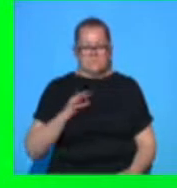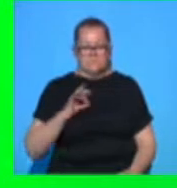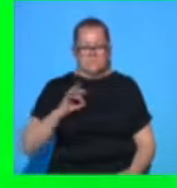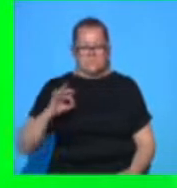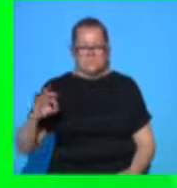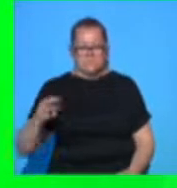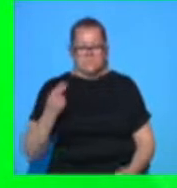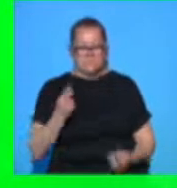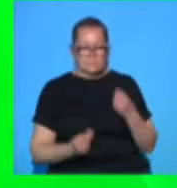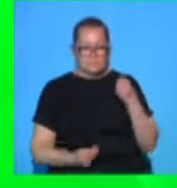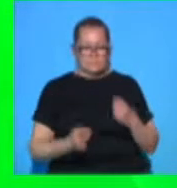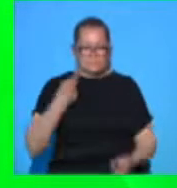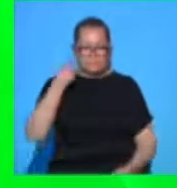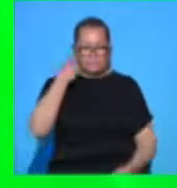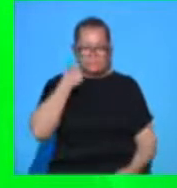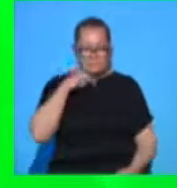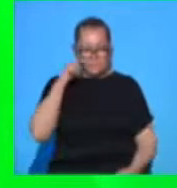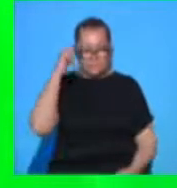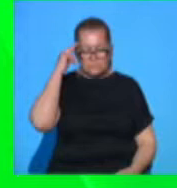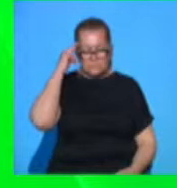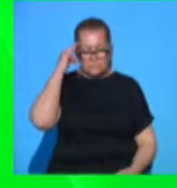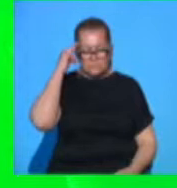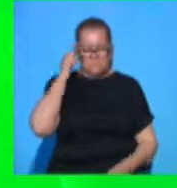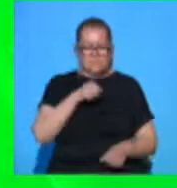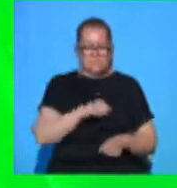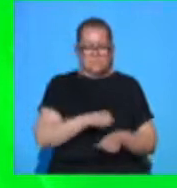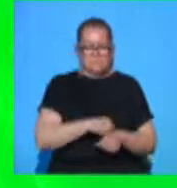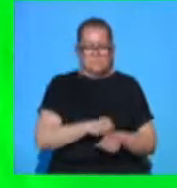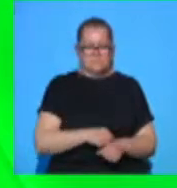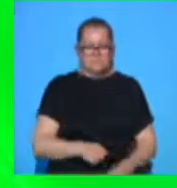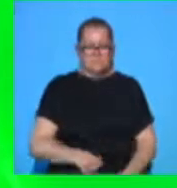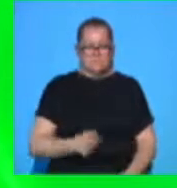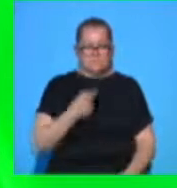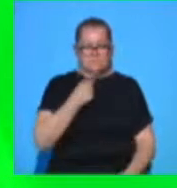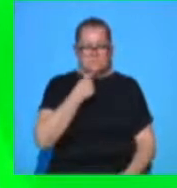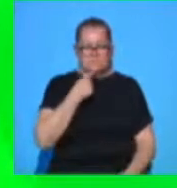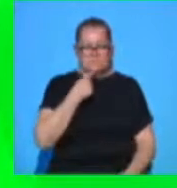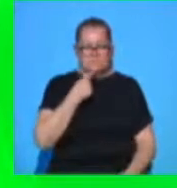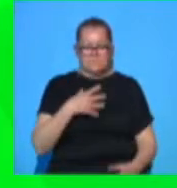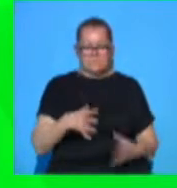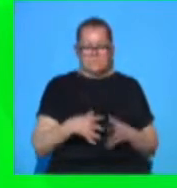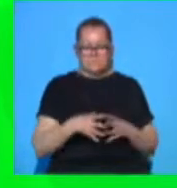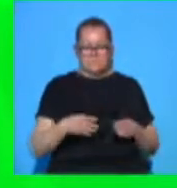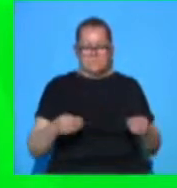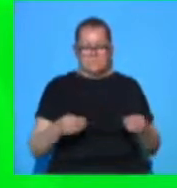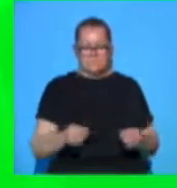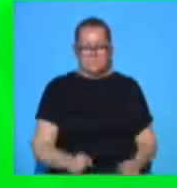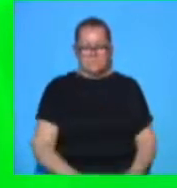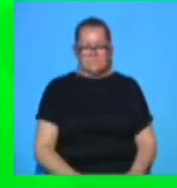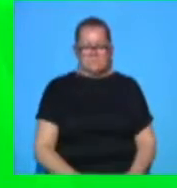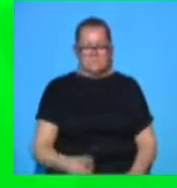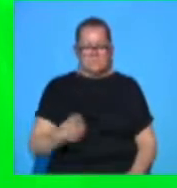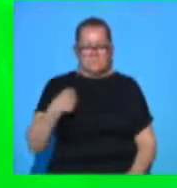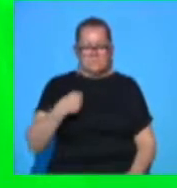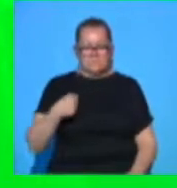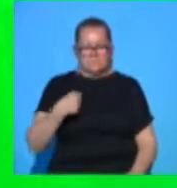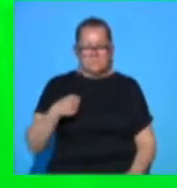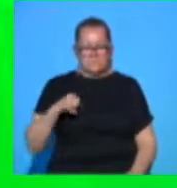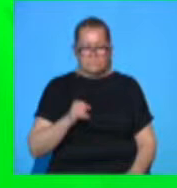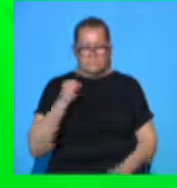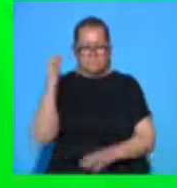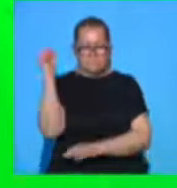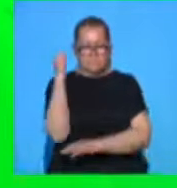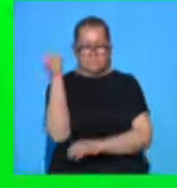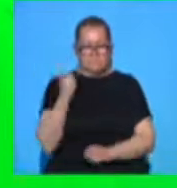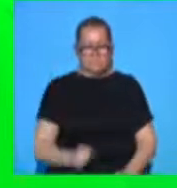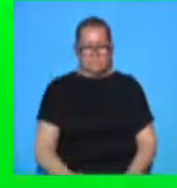Universitatea Craiova a plecat la meciul cu CFR Cluj cu moralul la pământ. Oltenii au ratat ambele obiective în acest sezon, cupa și